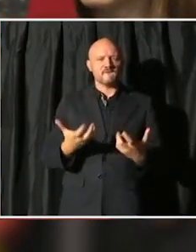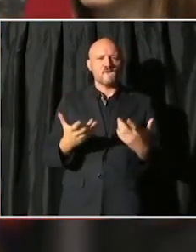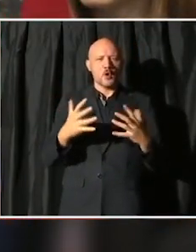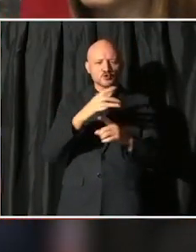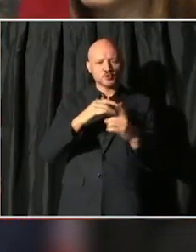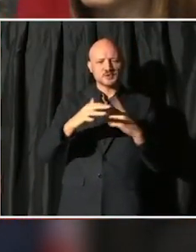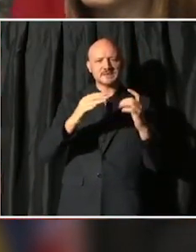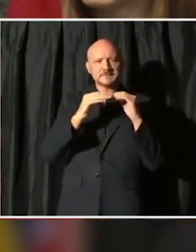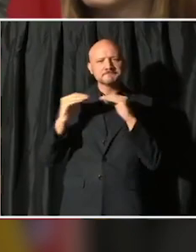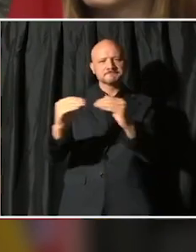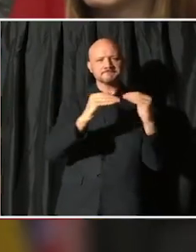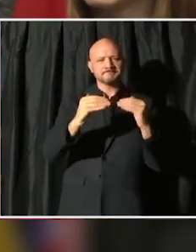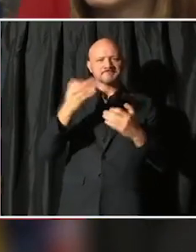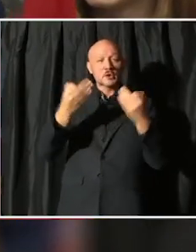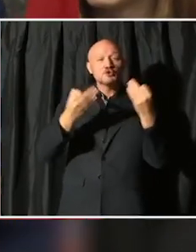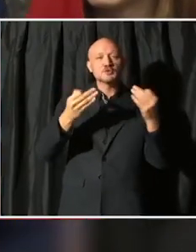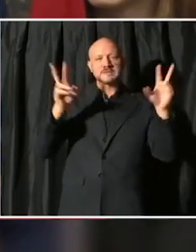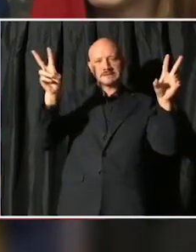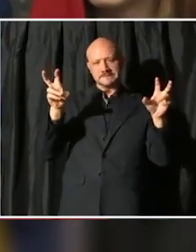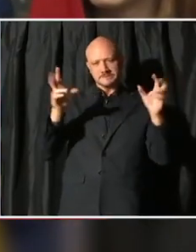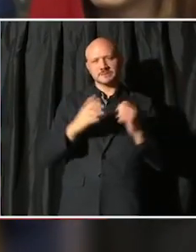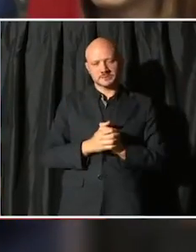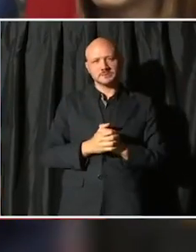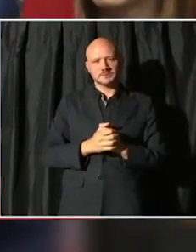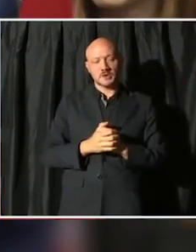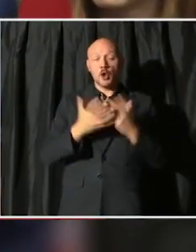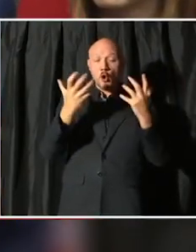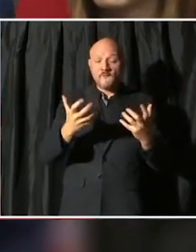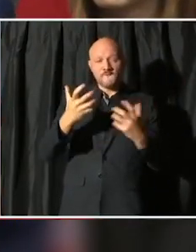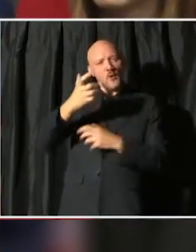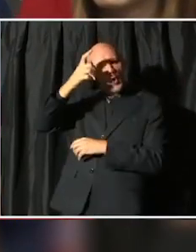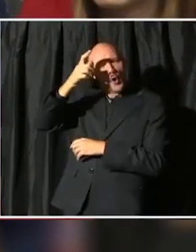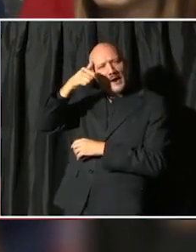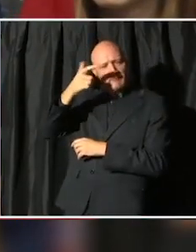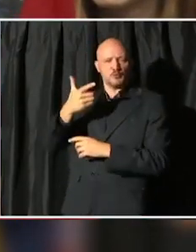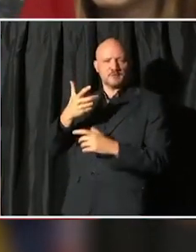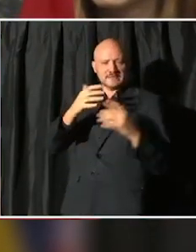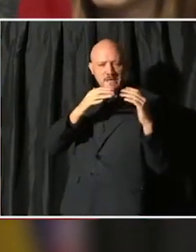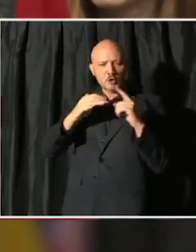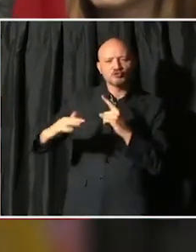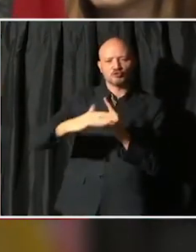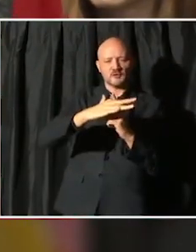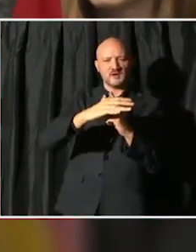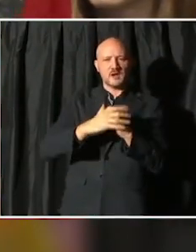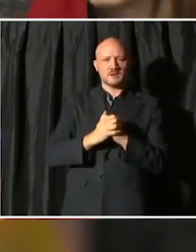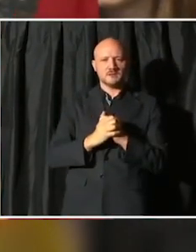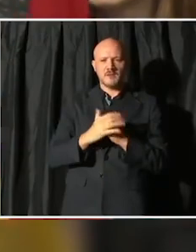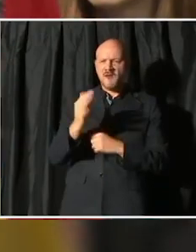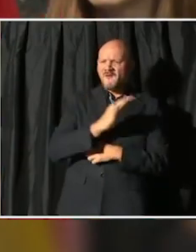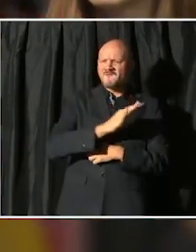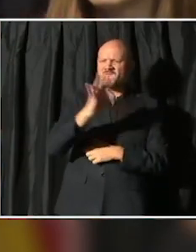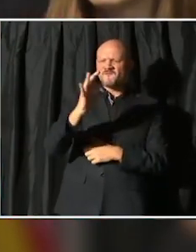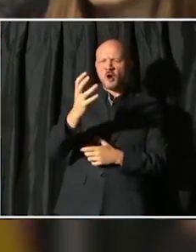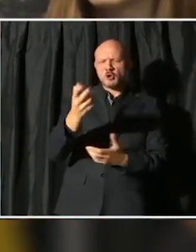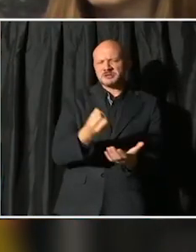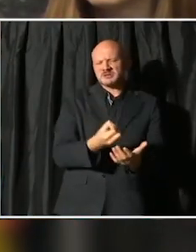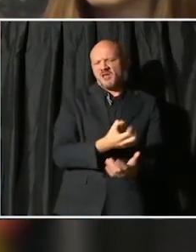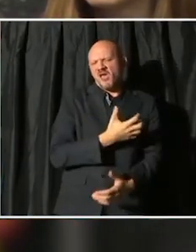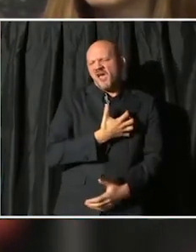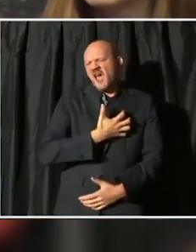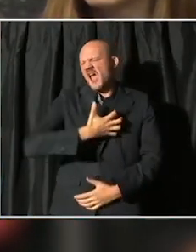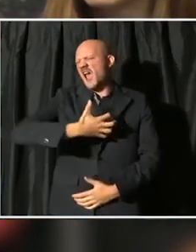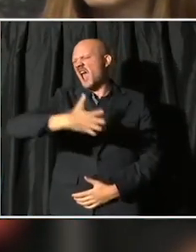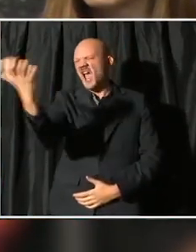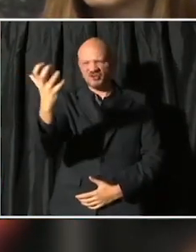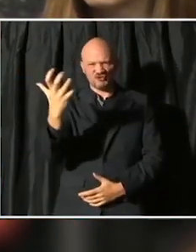une république sociale. Nous vivons dans une France qui n'a jamais été aussi riche et qui, malgré cela, a vu ses gouvernements depuis